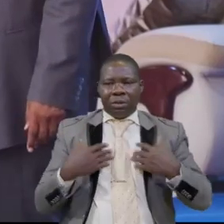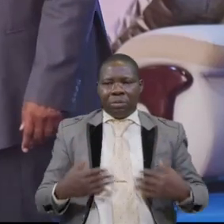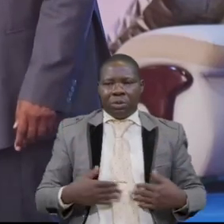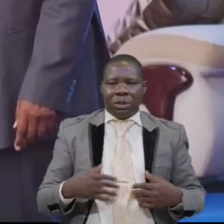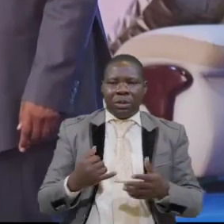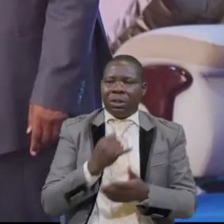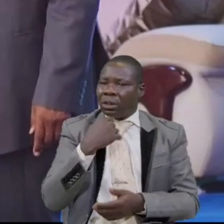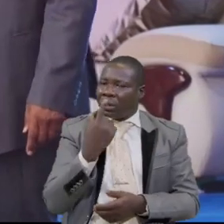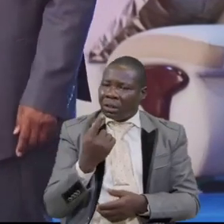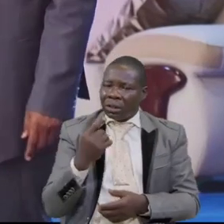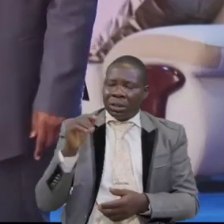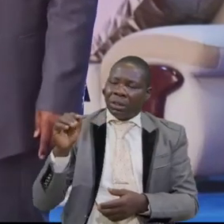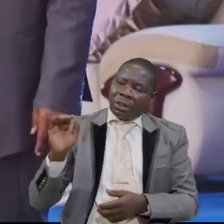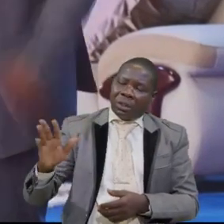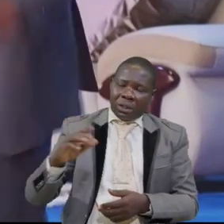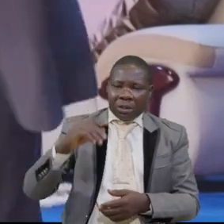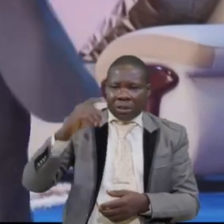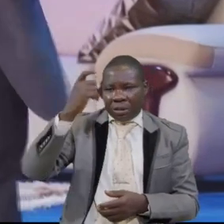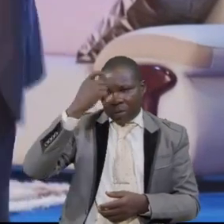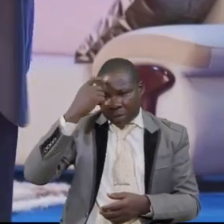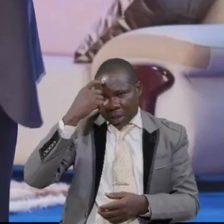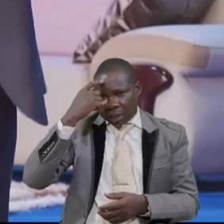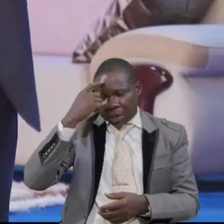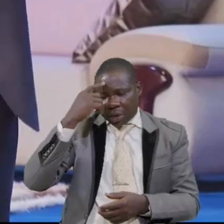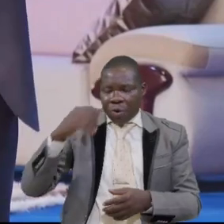dit sa pensée